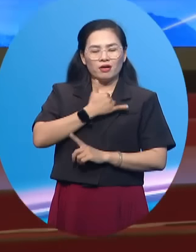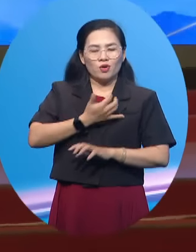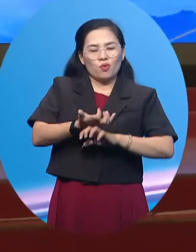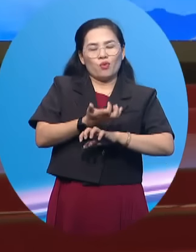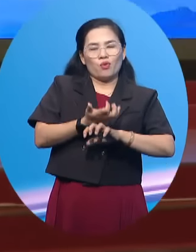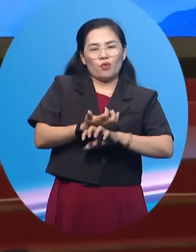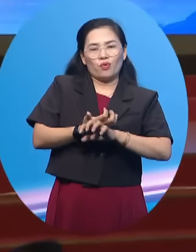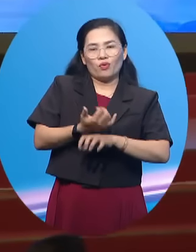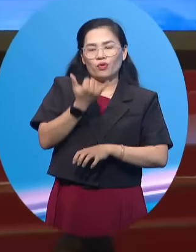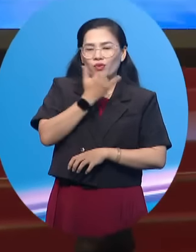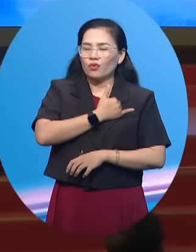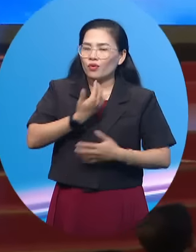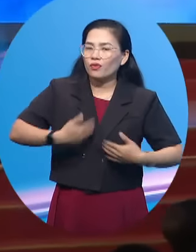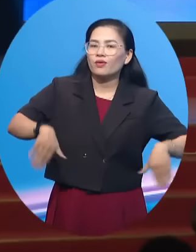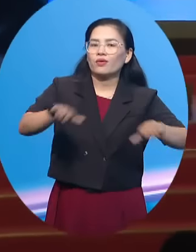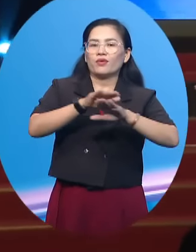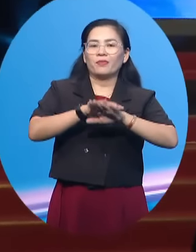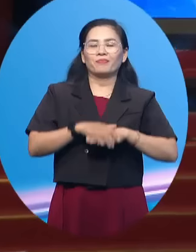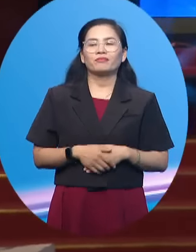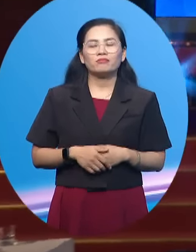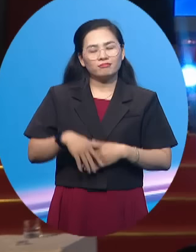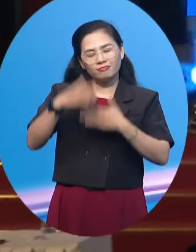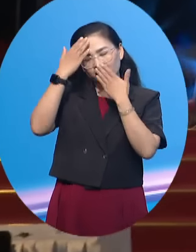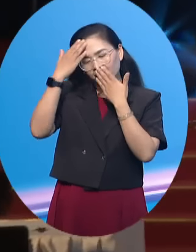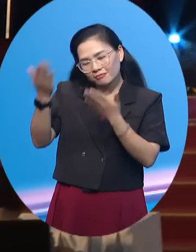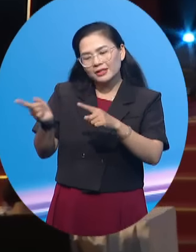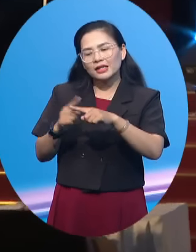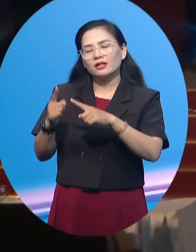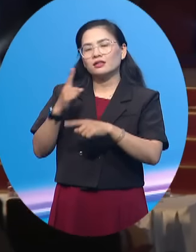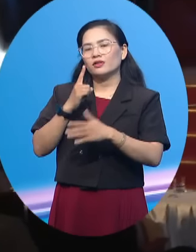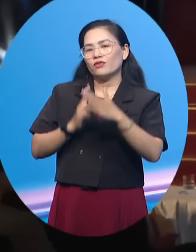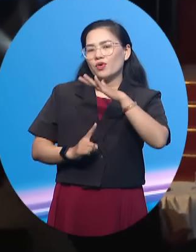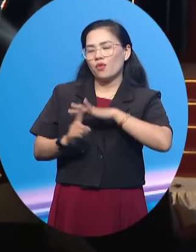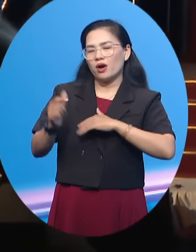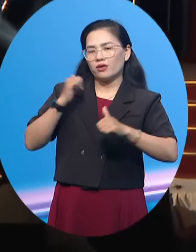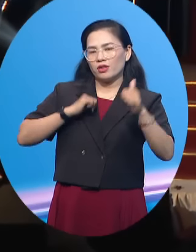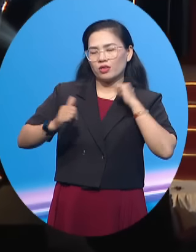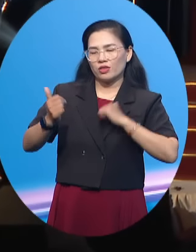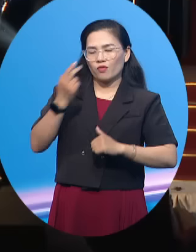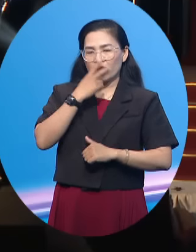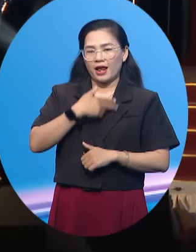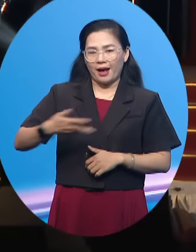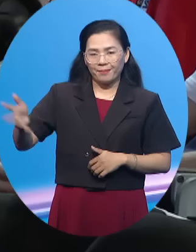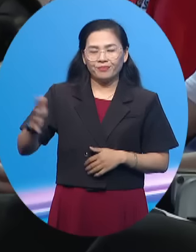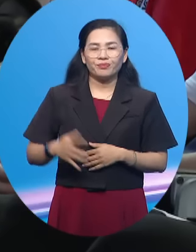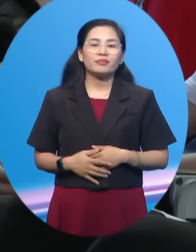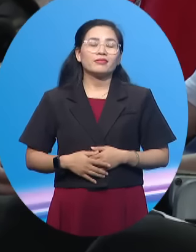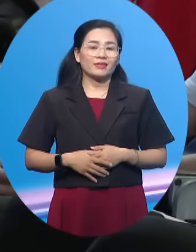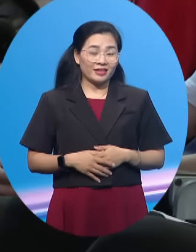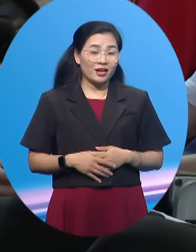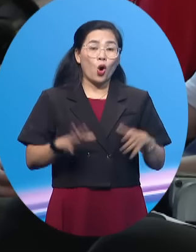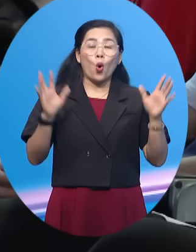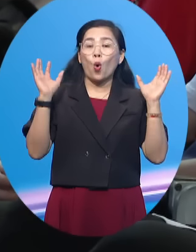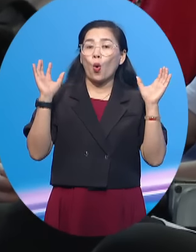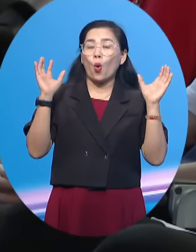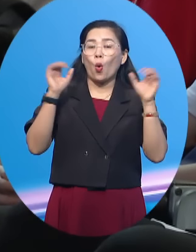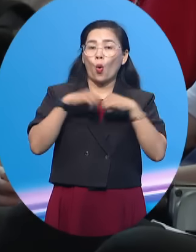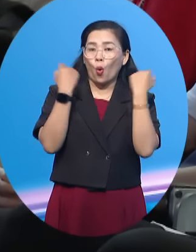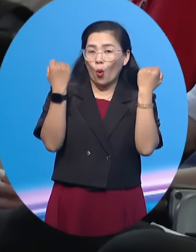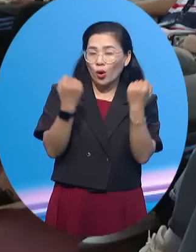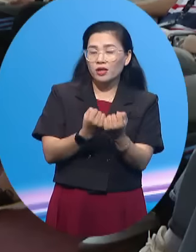hương, yêu tổ quốc, để từng cá nhân thêm trân trọng những giá trị văn hóa truyền thống của dân tộc. Hội diễn văn nghệ truyền thống sinh viên trường Đại học Tôn Đức